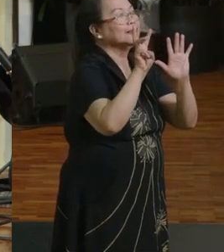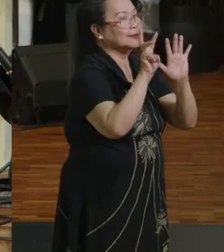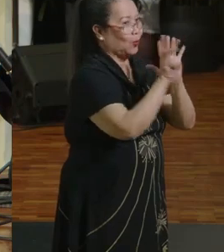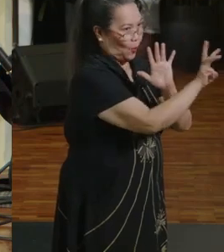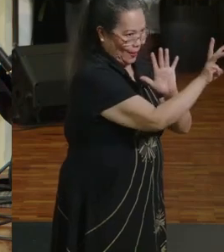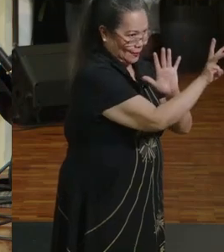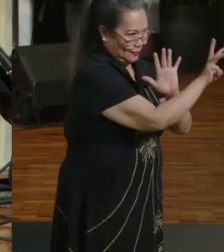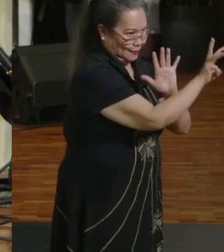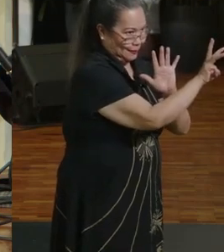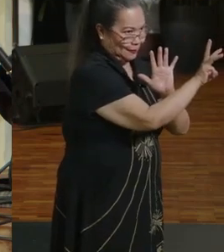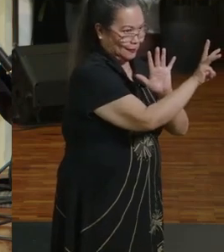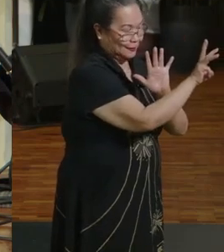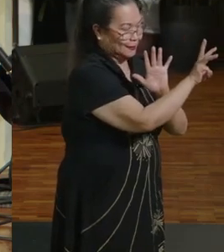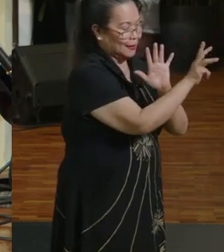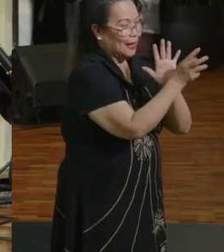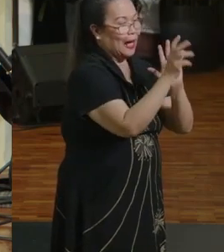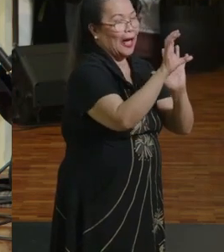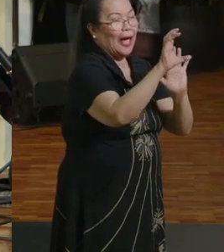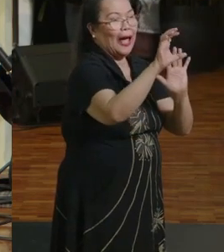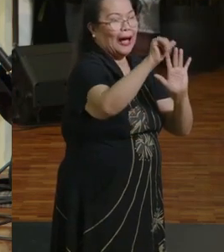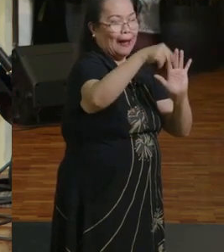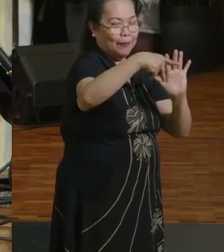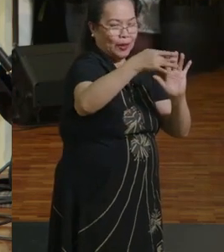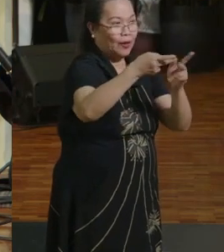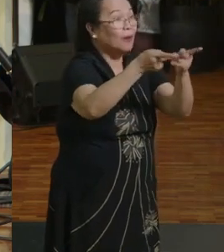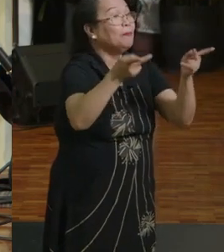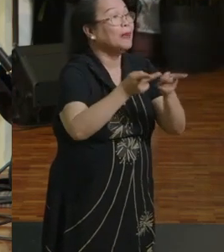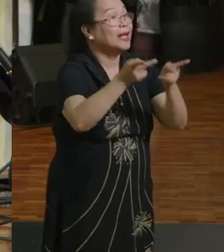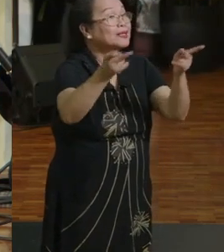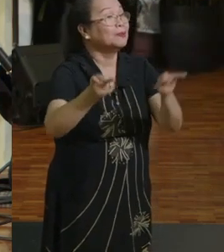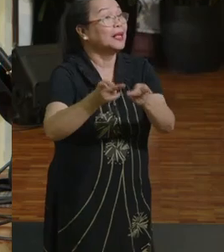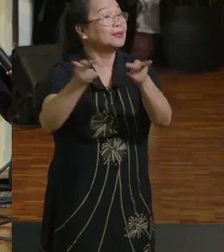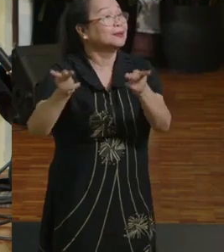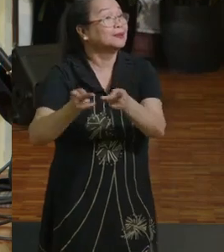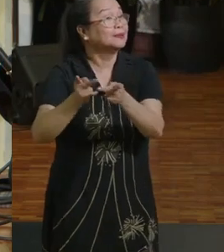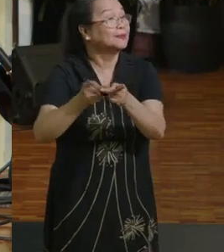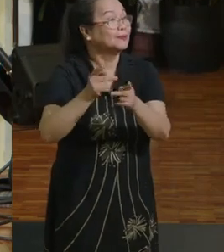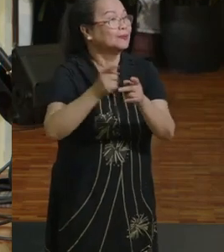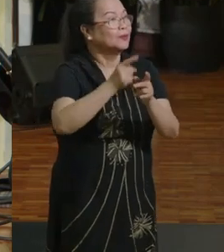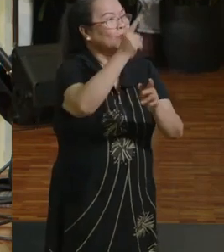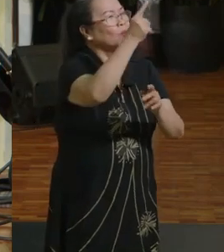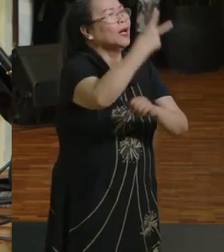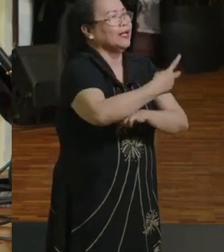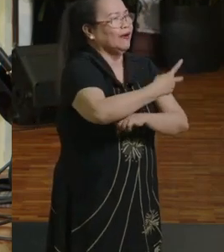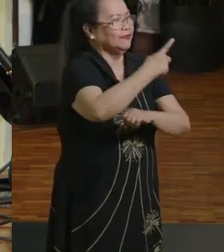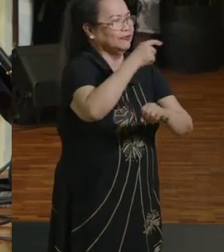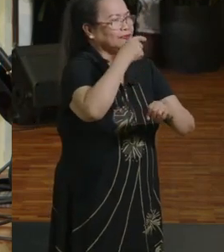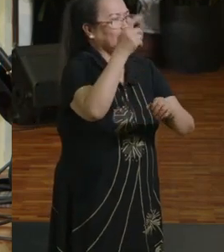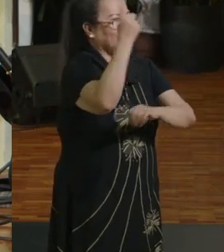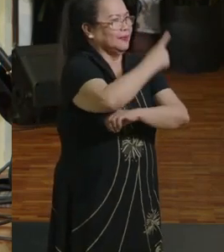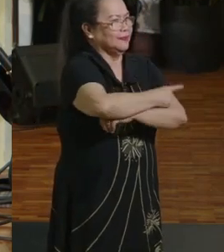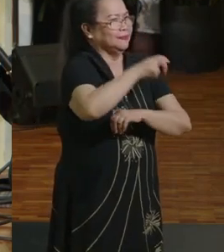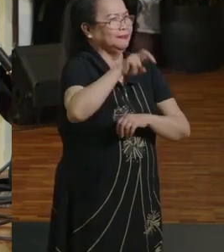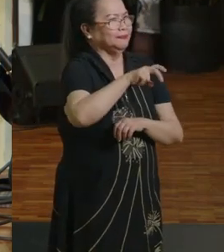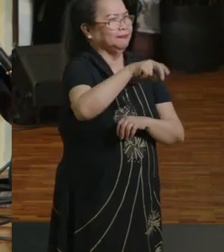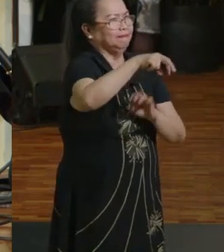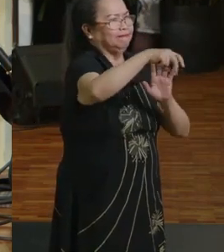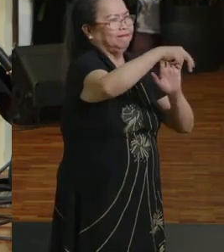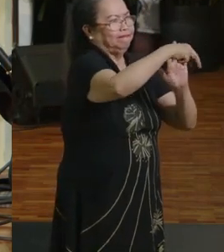Ang Capernaum po nandito. Mga half a day's journey from Capernaum, ang